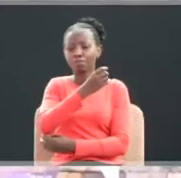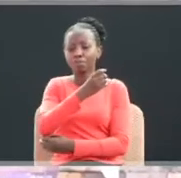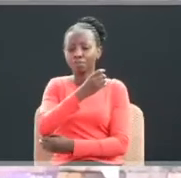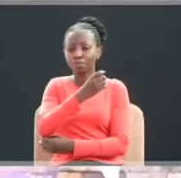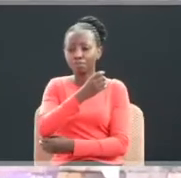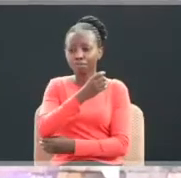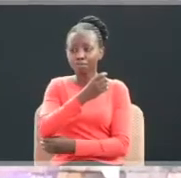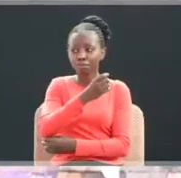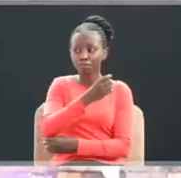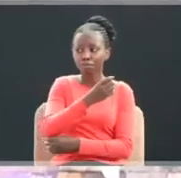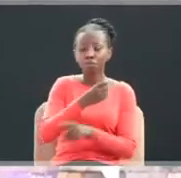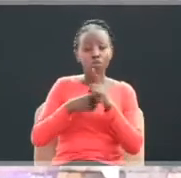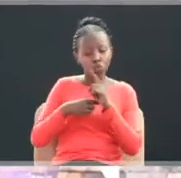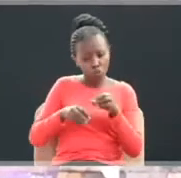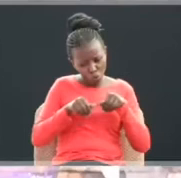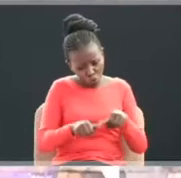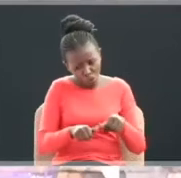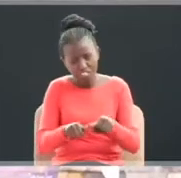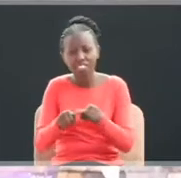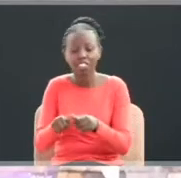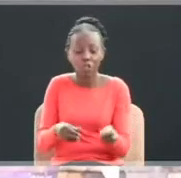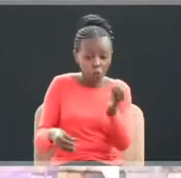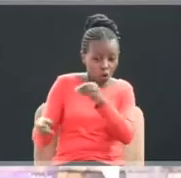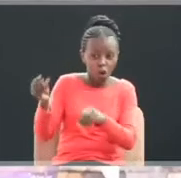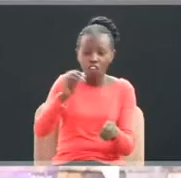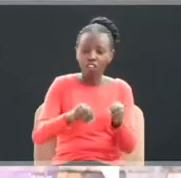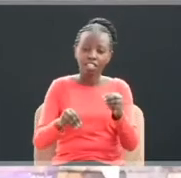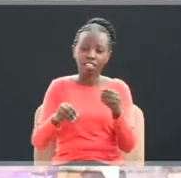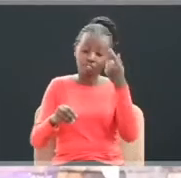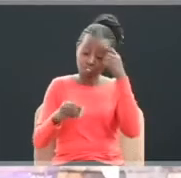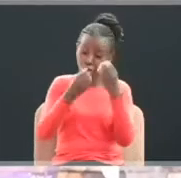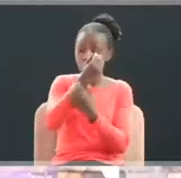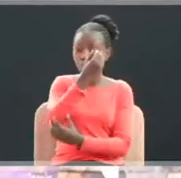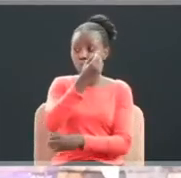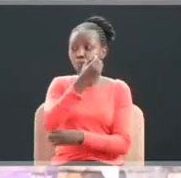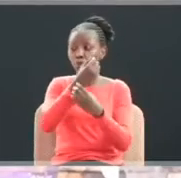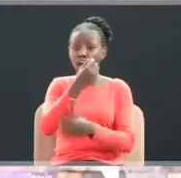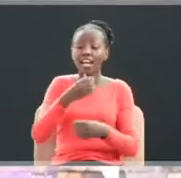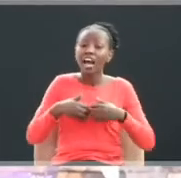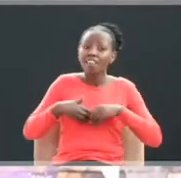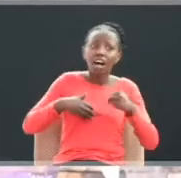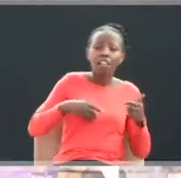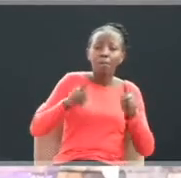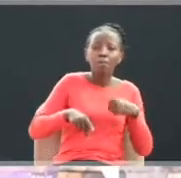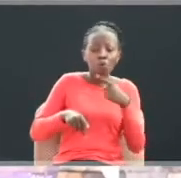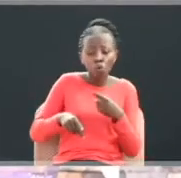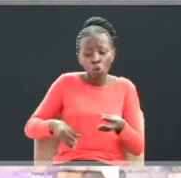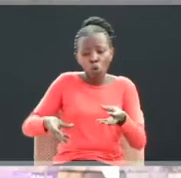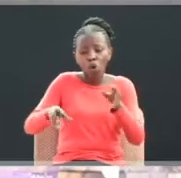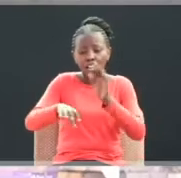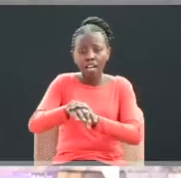Wewe. Endelea kutoa unga. And kuna wengine wamedandia, si wa hii church. Lakini wanakaa mwiki